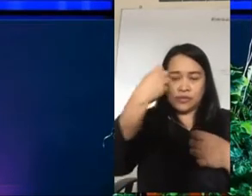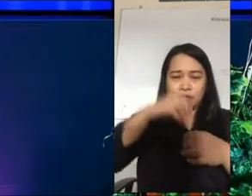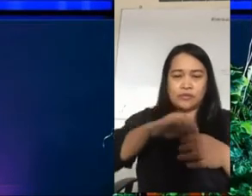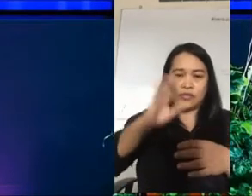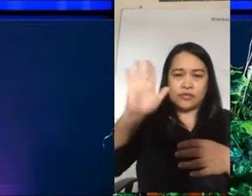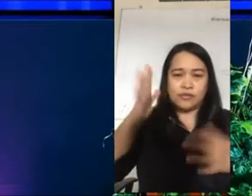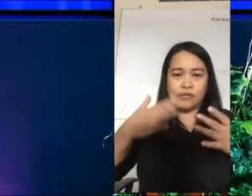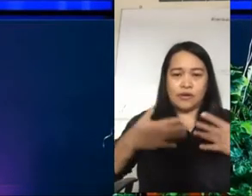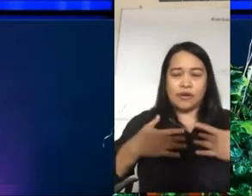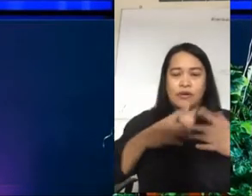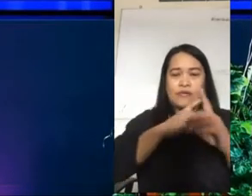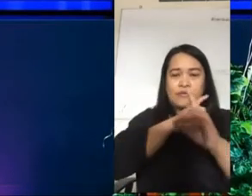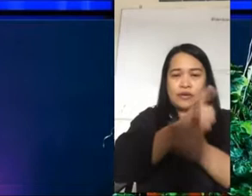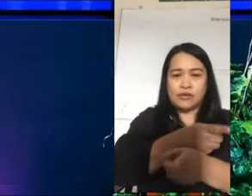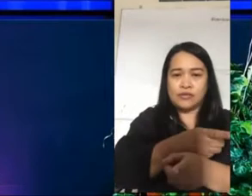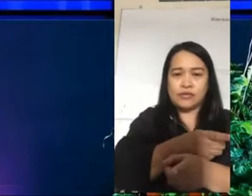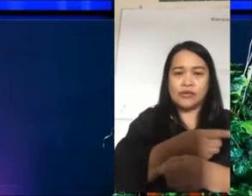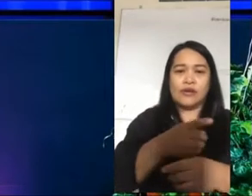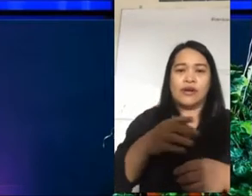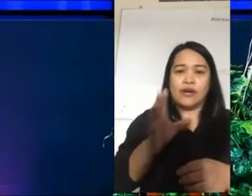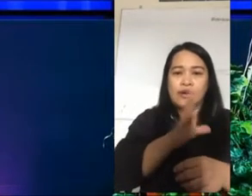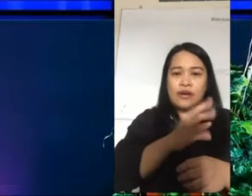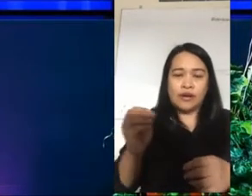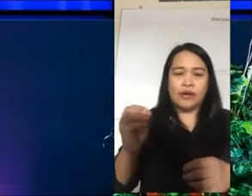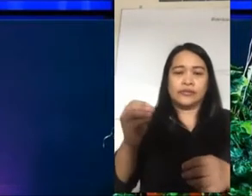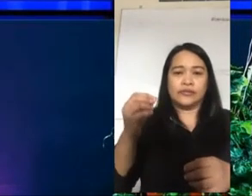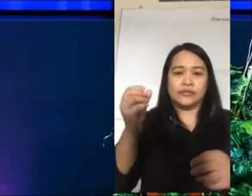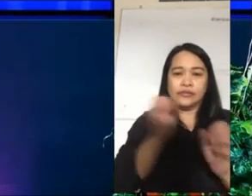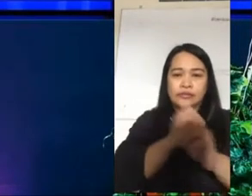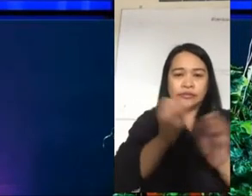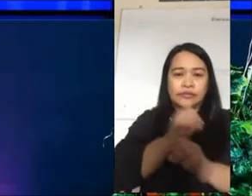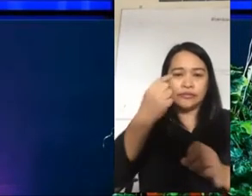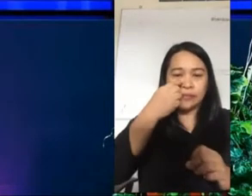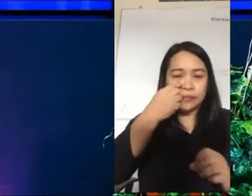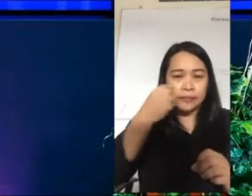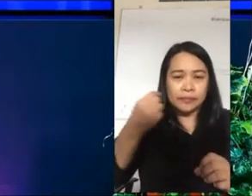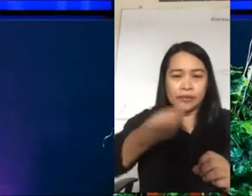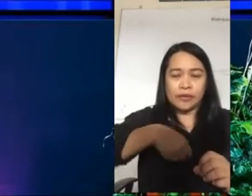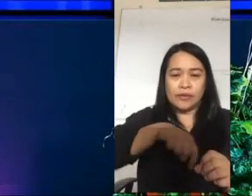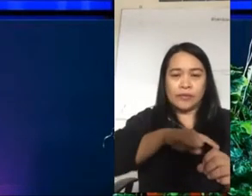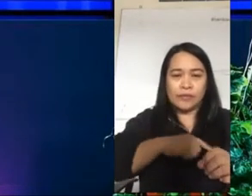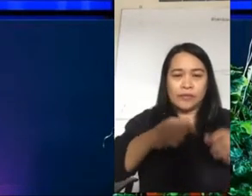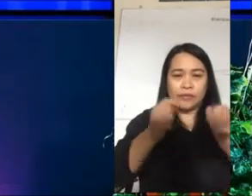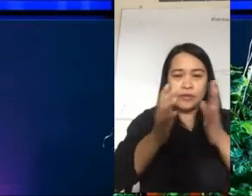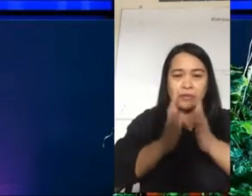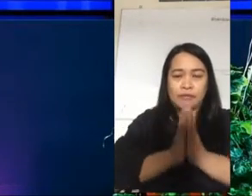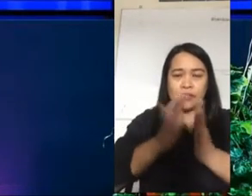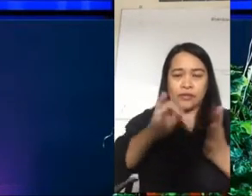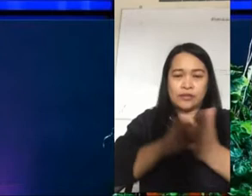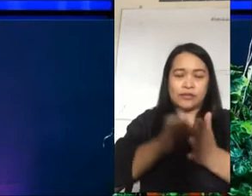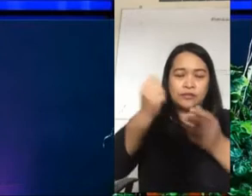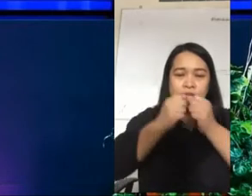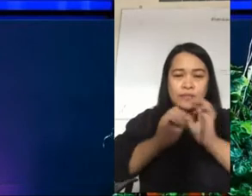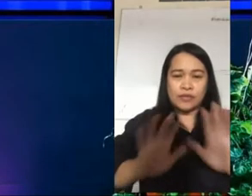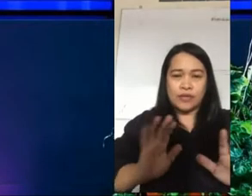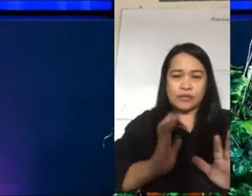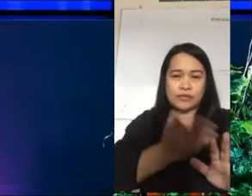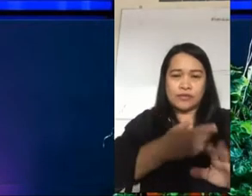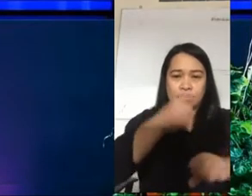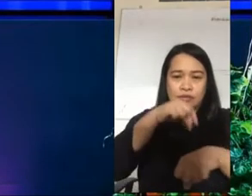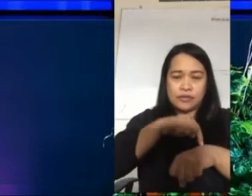iyo ay walang imposible. Lord, we pray that you would bless our time together in listening to your words. Buksan mo ang aming mga